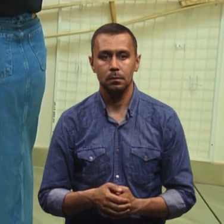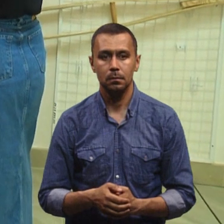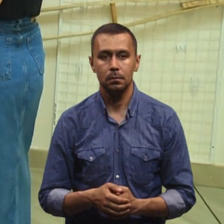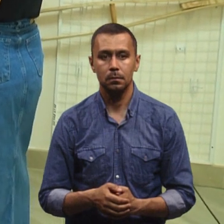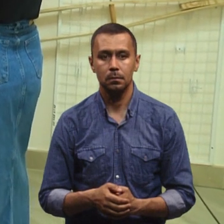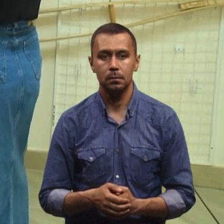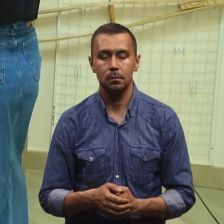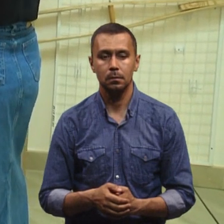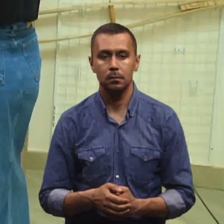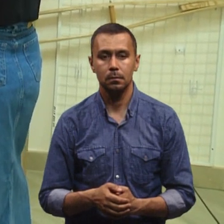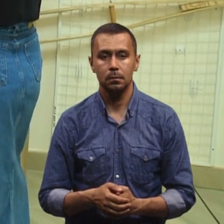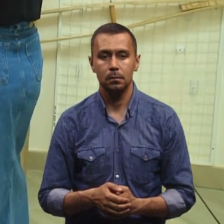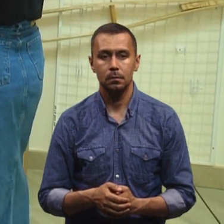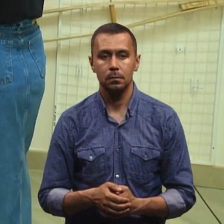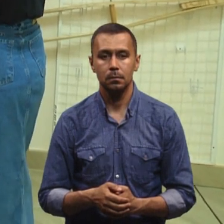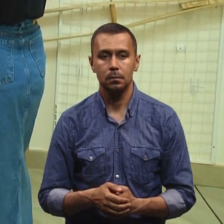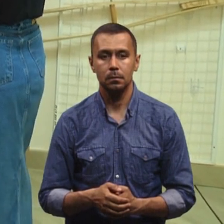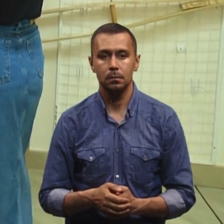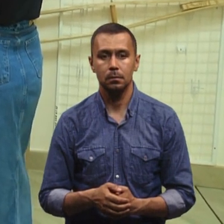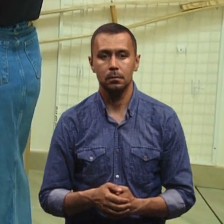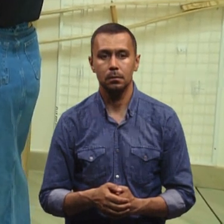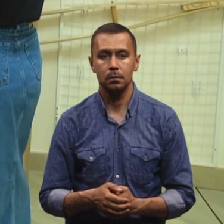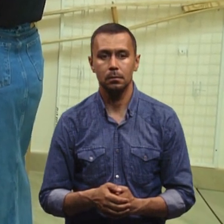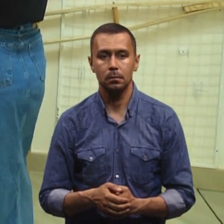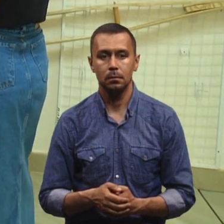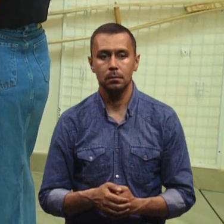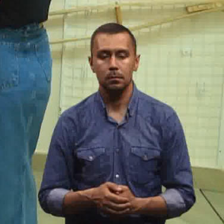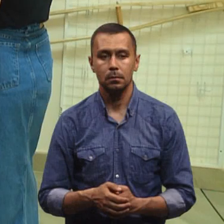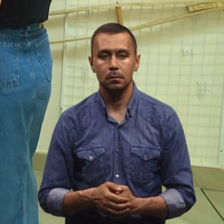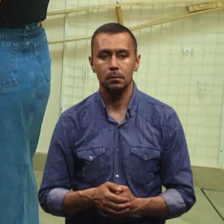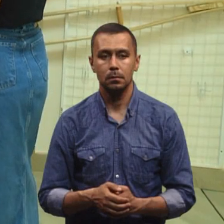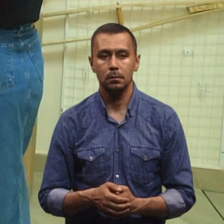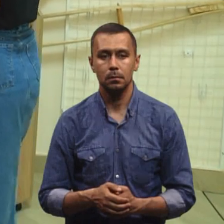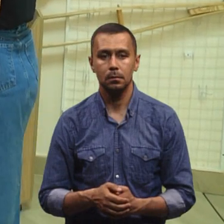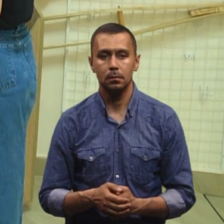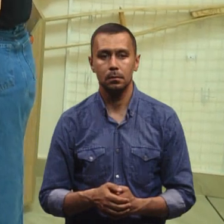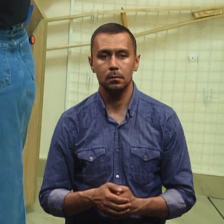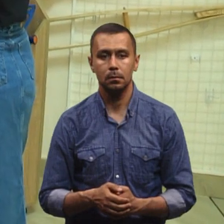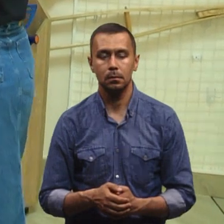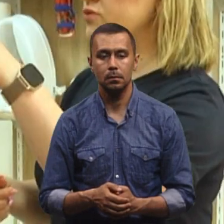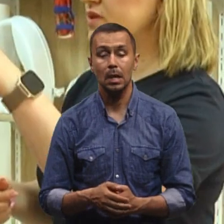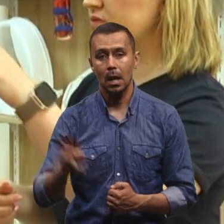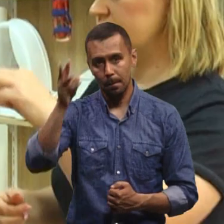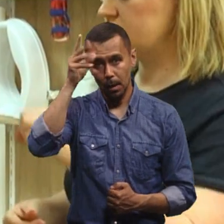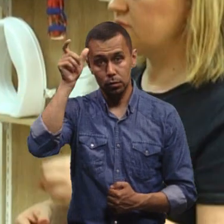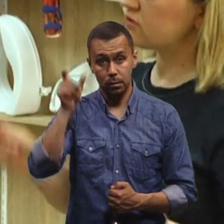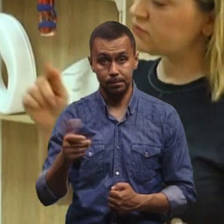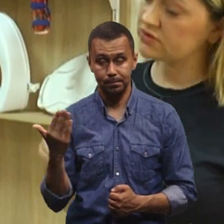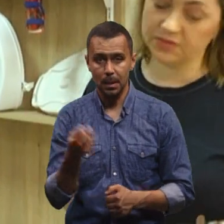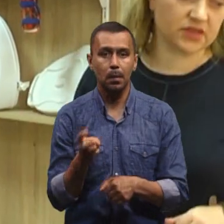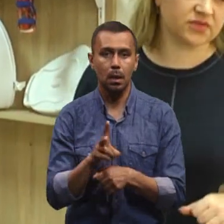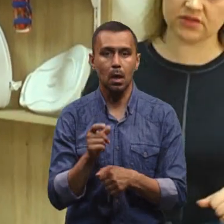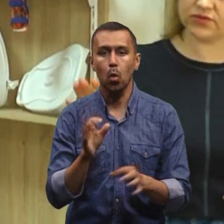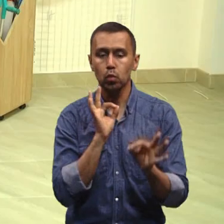Є різні моделі, різні переваги. Регулюється, Височі. Хмельничанка Любов Коваль прийшла